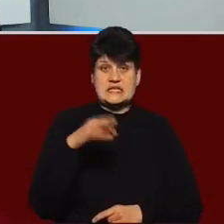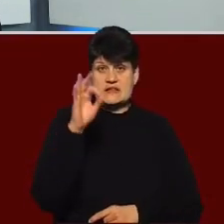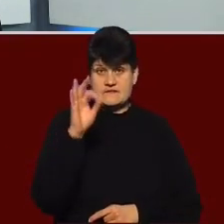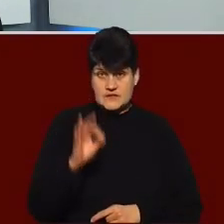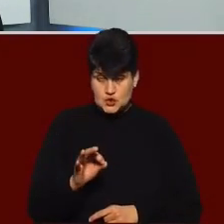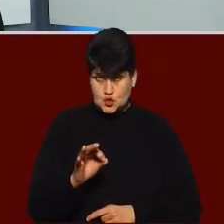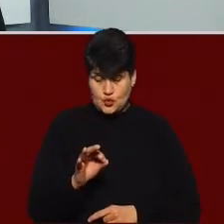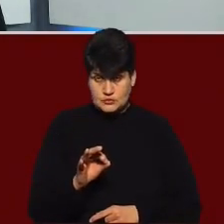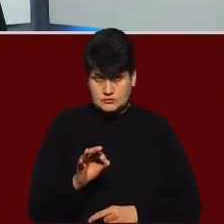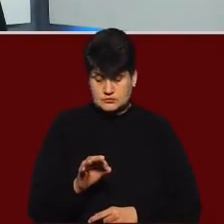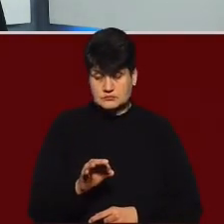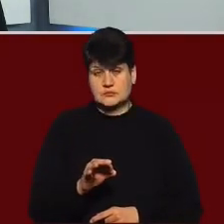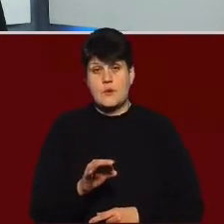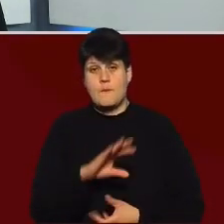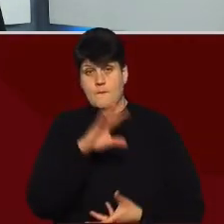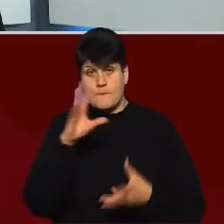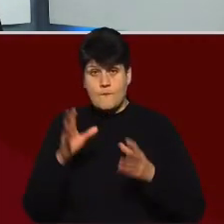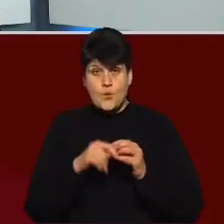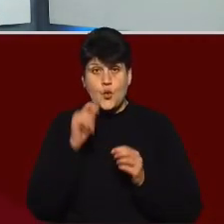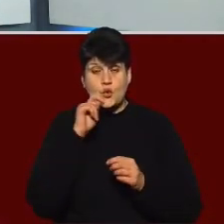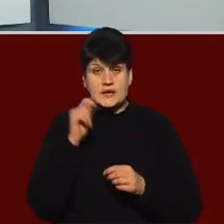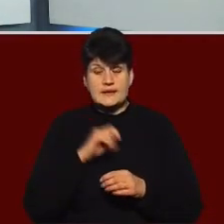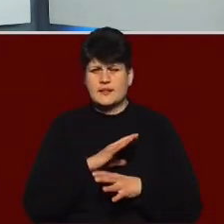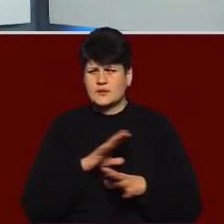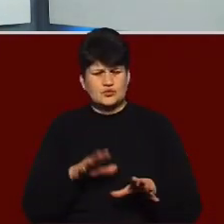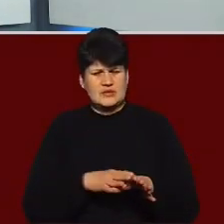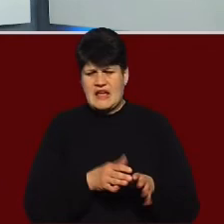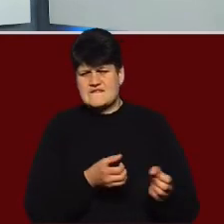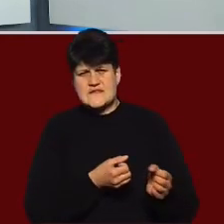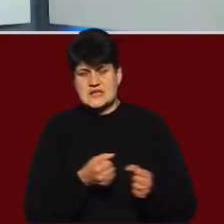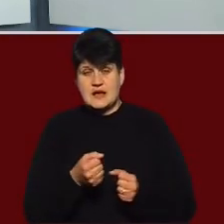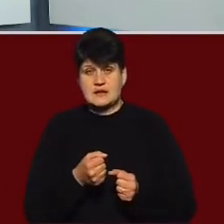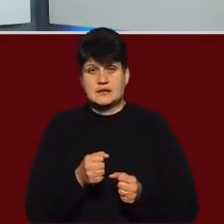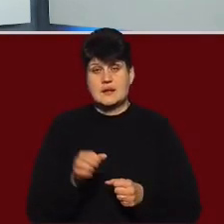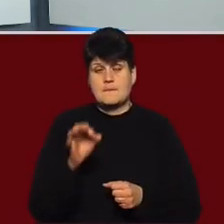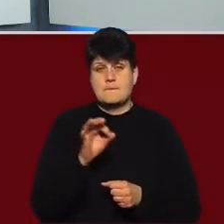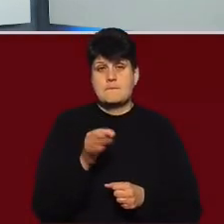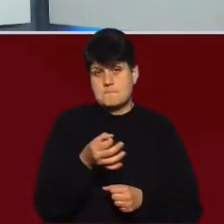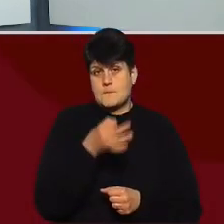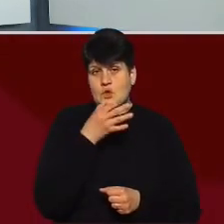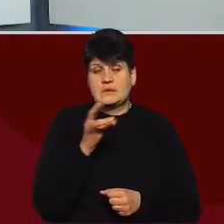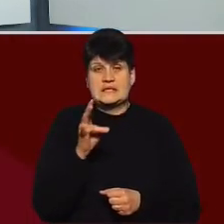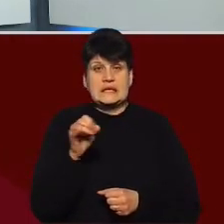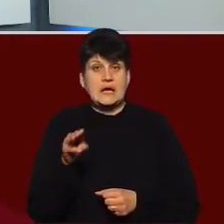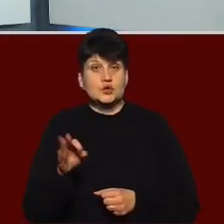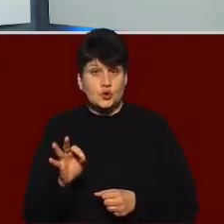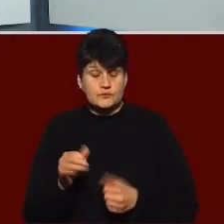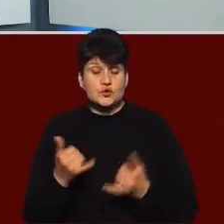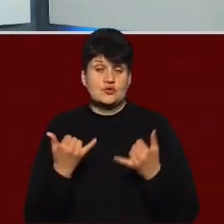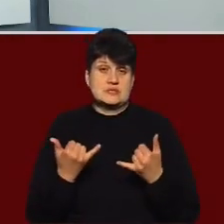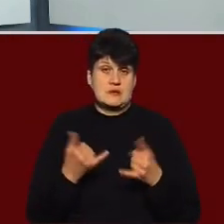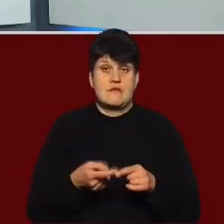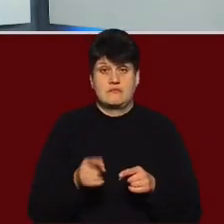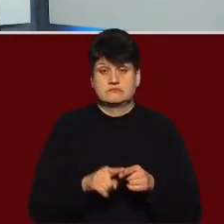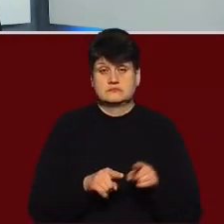консолідований показник по Україні не було, не дотягувало до пронатівських настроїв, то зараз це,